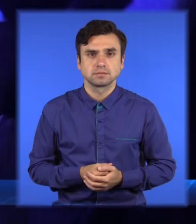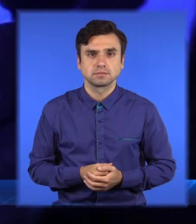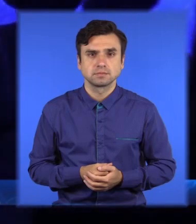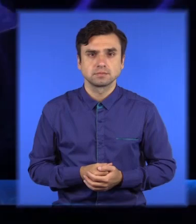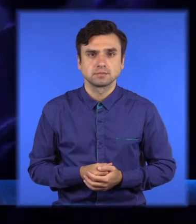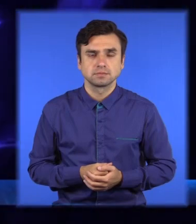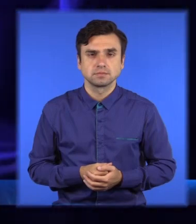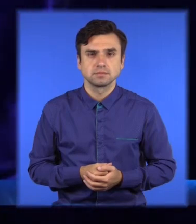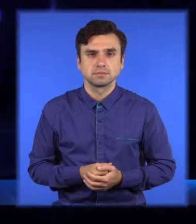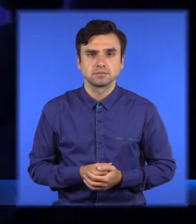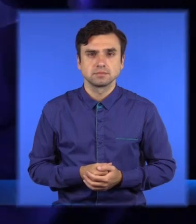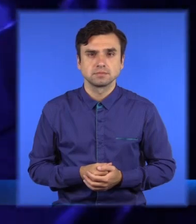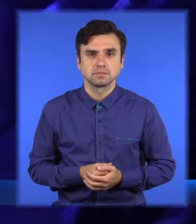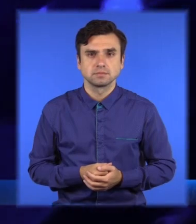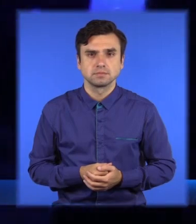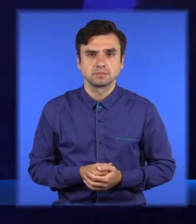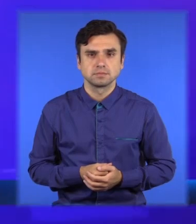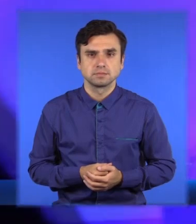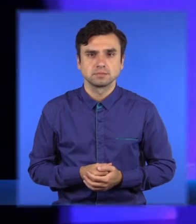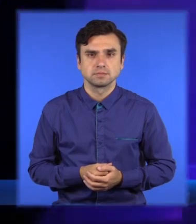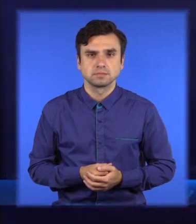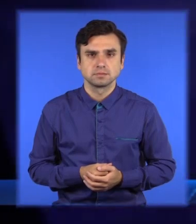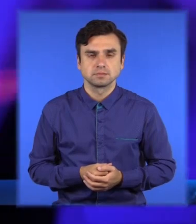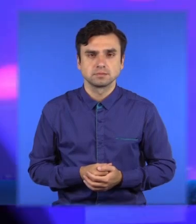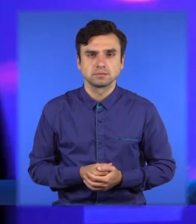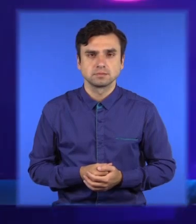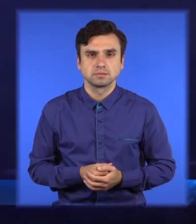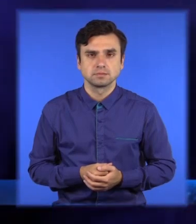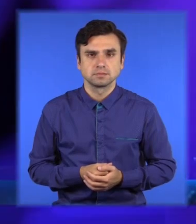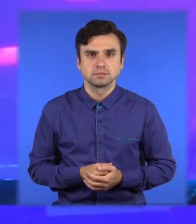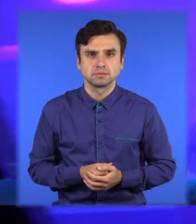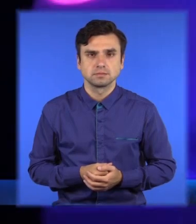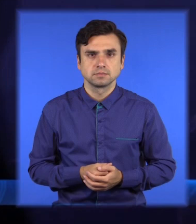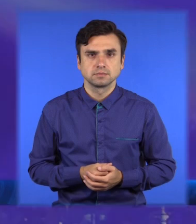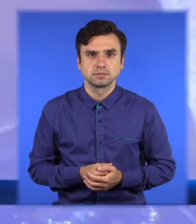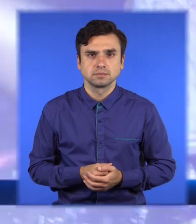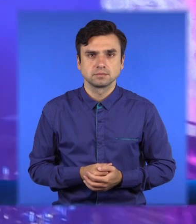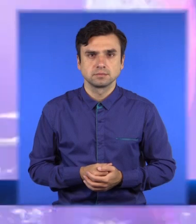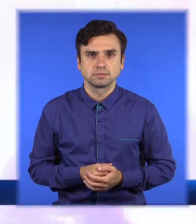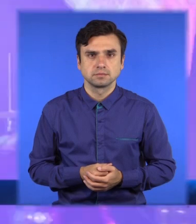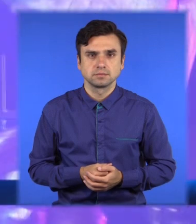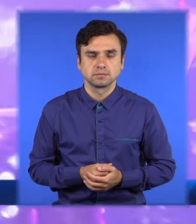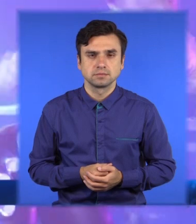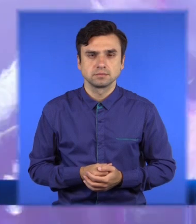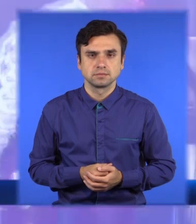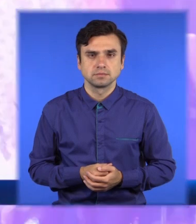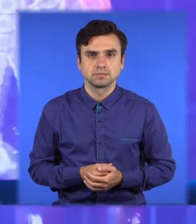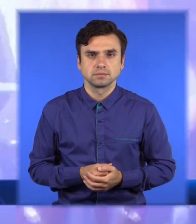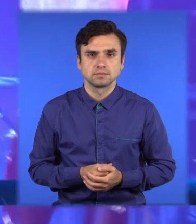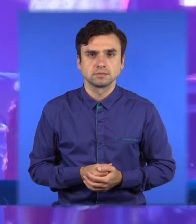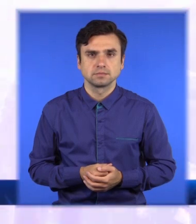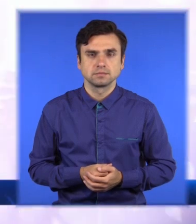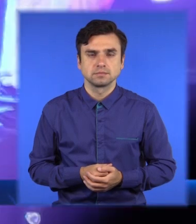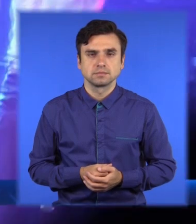музики шанувальники не перестають захоплюватися артистом та ділитися емоціями, які не сила стримувати. Адже Дмитро Монатік – людина,